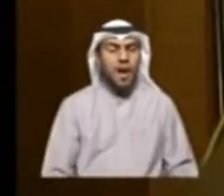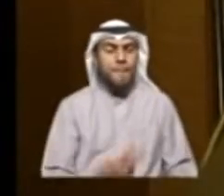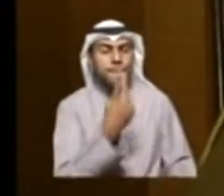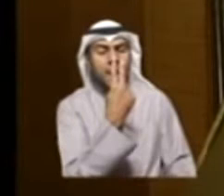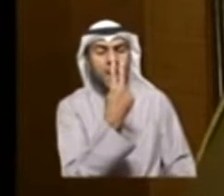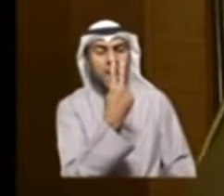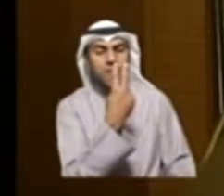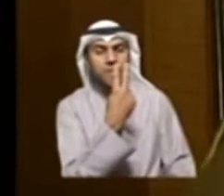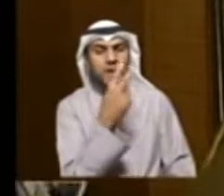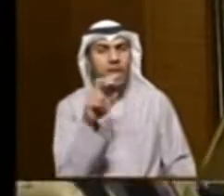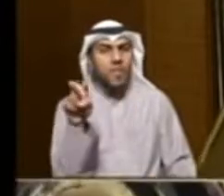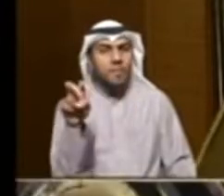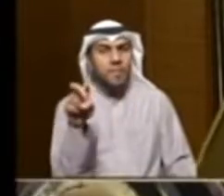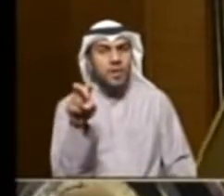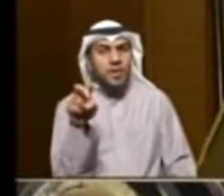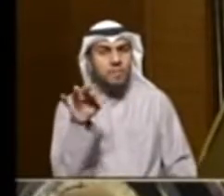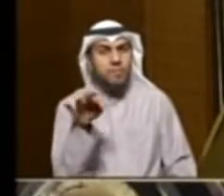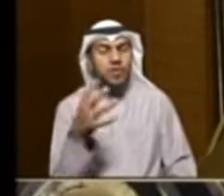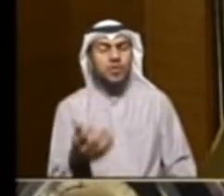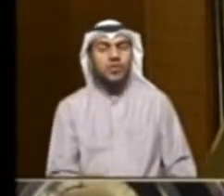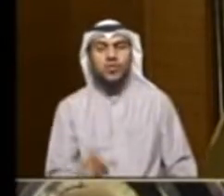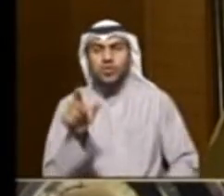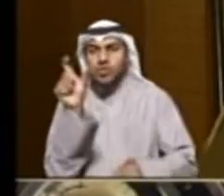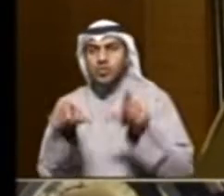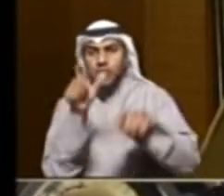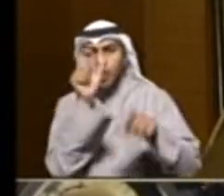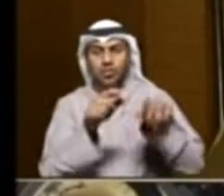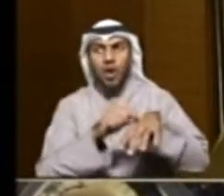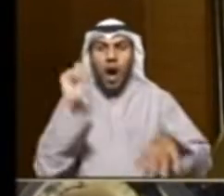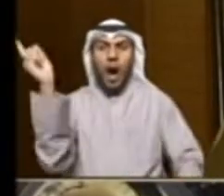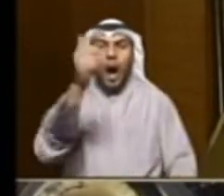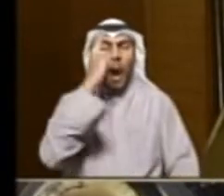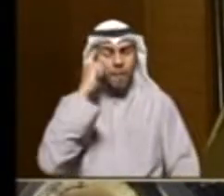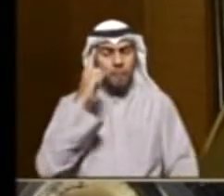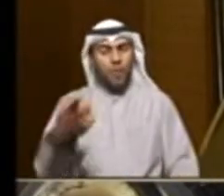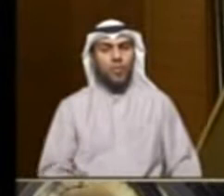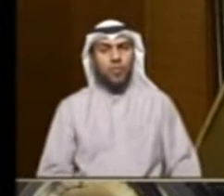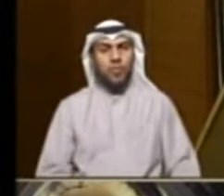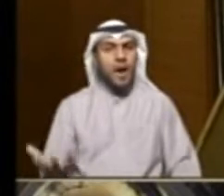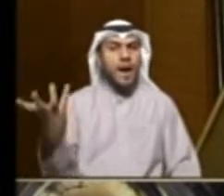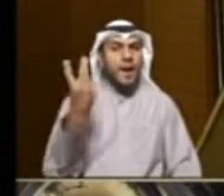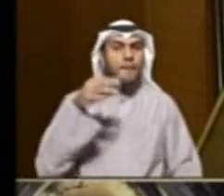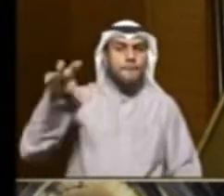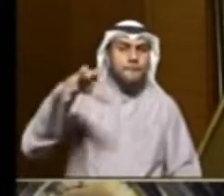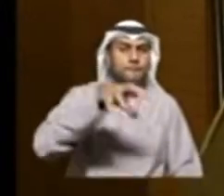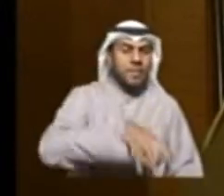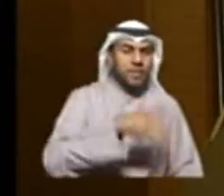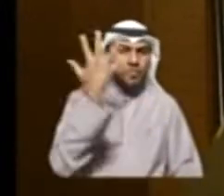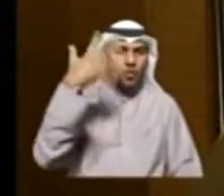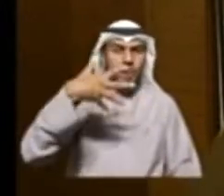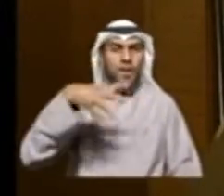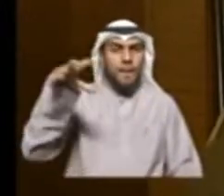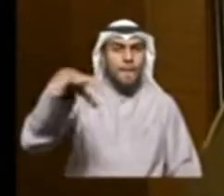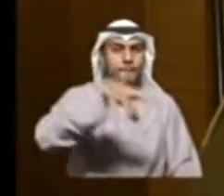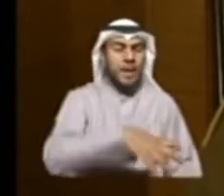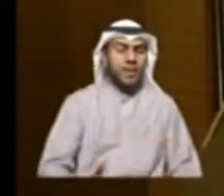2800 شخصية عالمية بالمؤتمر، يمثلون حوالي 55 دولة بالعالم. وهذه